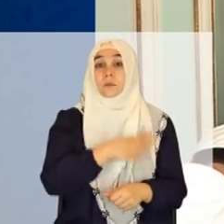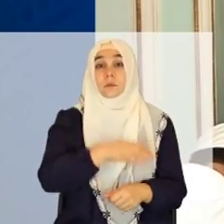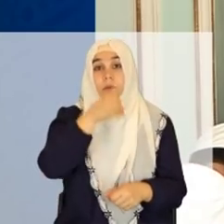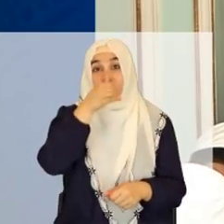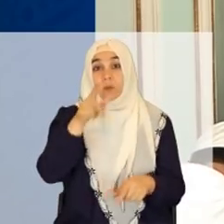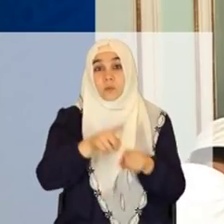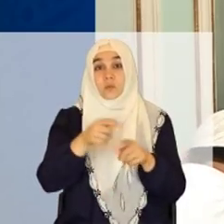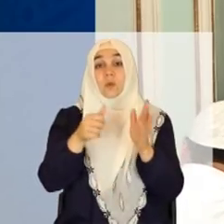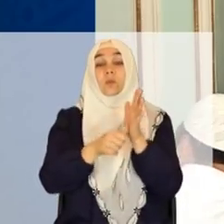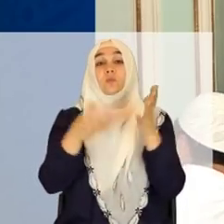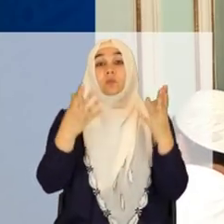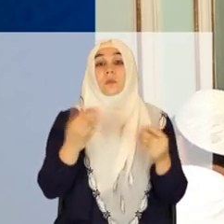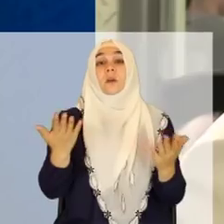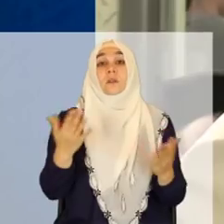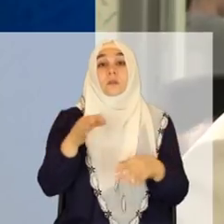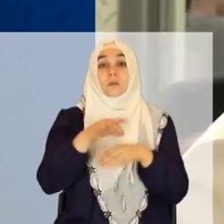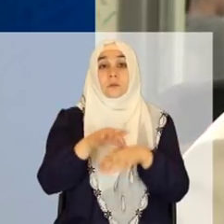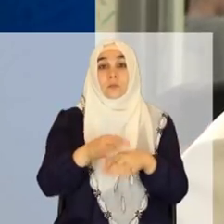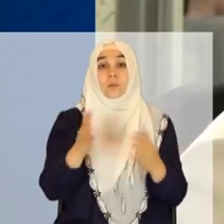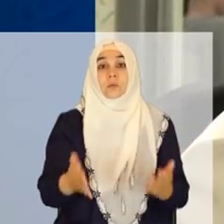chidamasdan shu bo'lib qoldi, 60 kunni qanaqa tutaman?